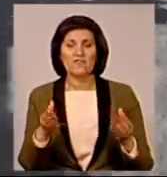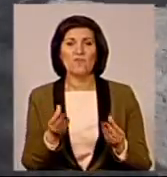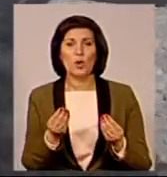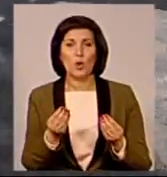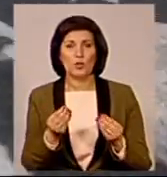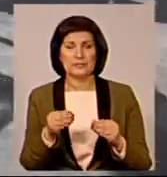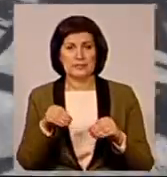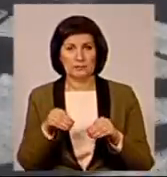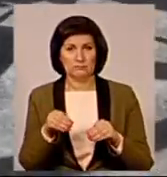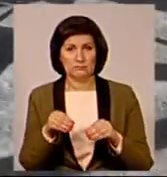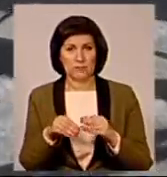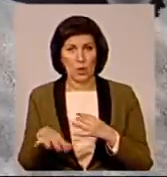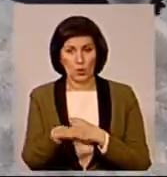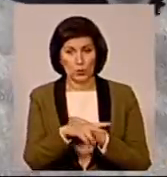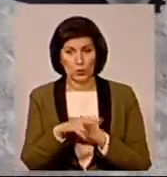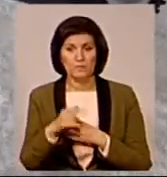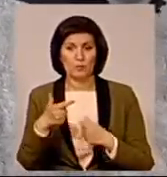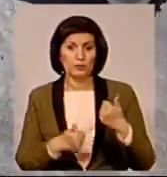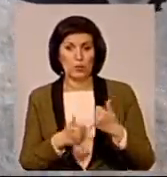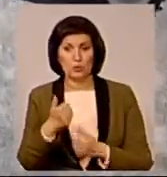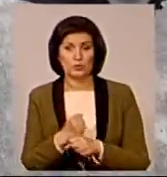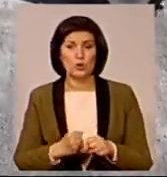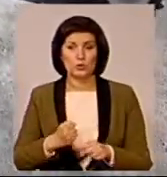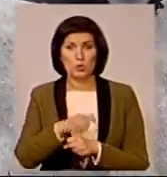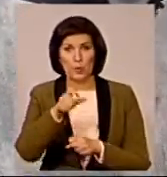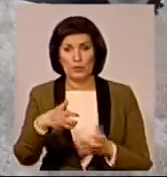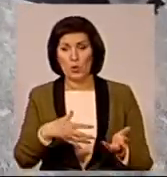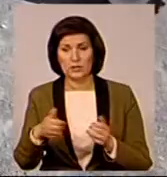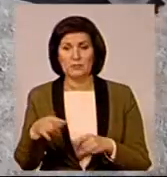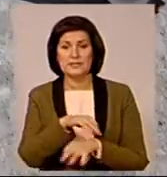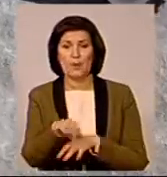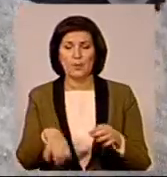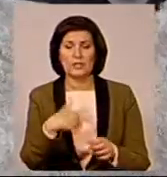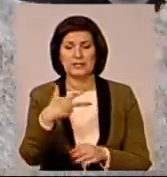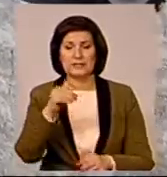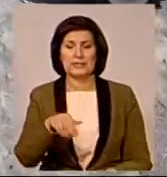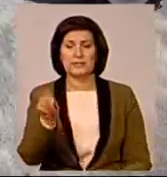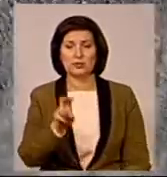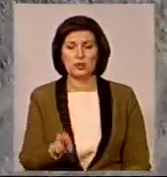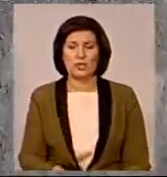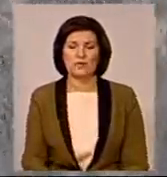вологості ґрунту. На одному з агроконкурсів розробники отримали за цей проект 30 тисяч доларів.